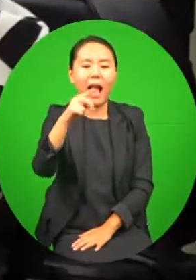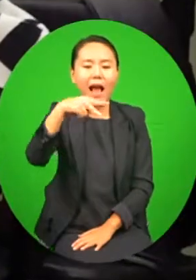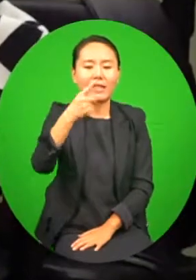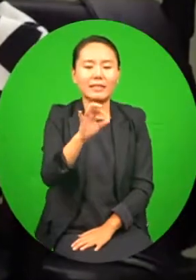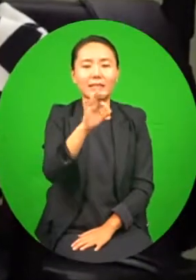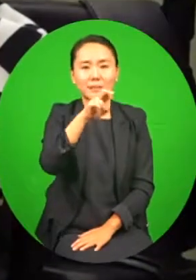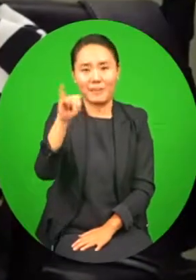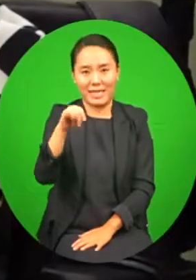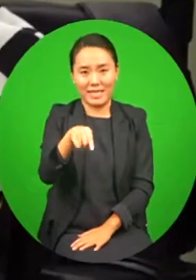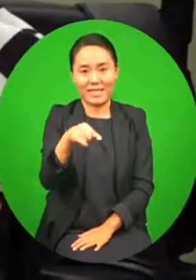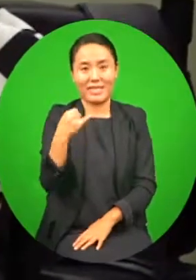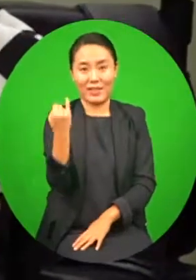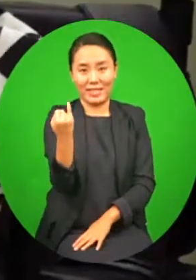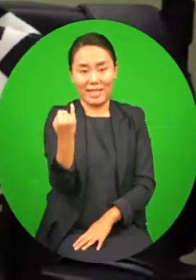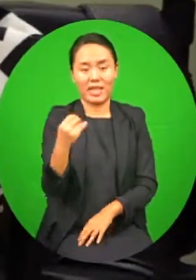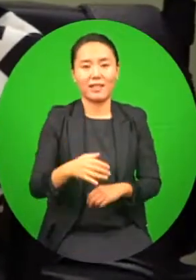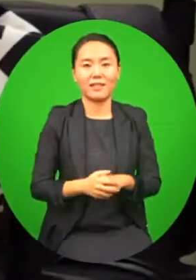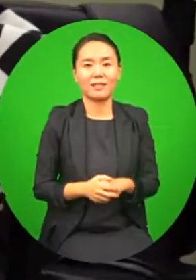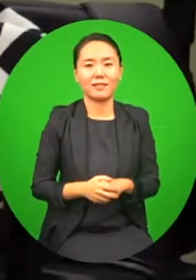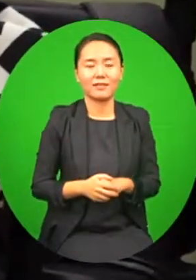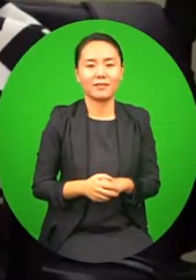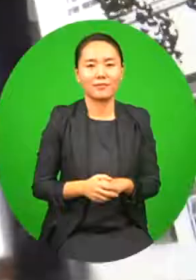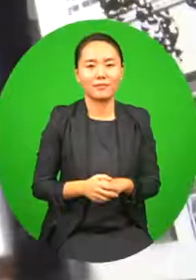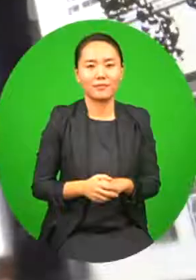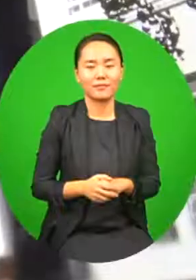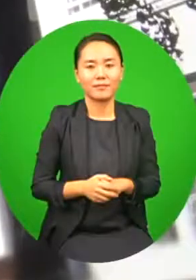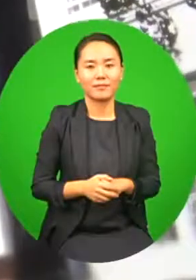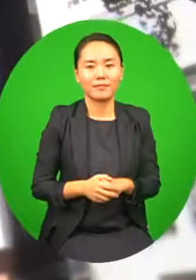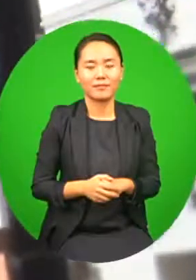그 양화대교 중간에 위치하고 그렇죠. 있습니다.